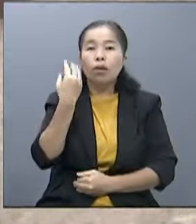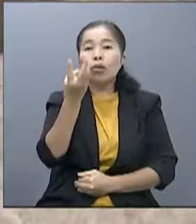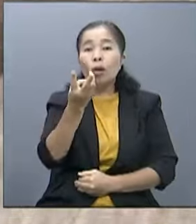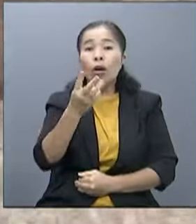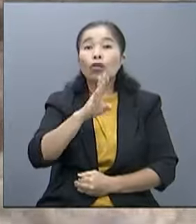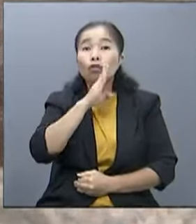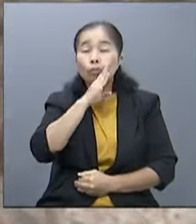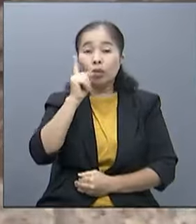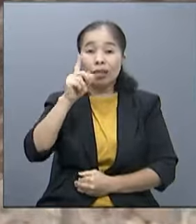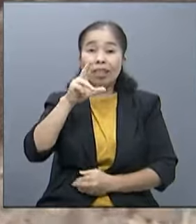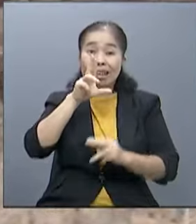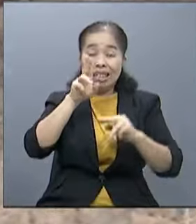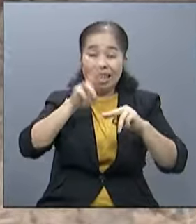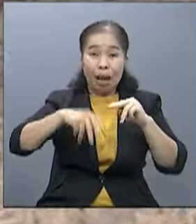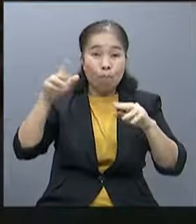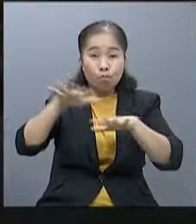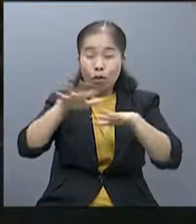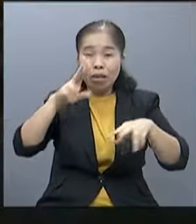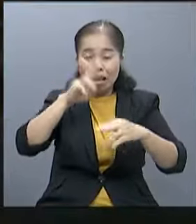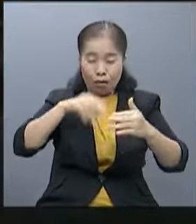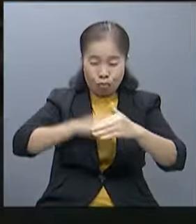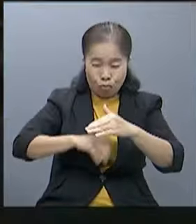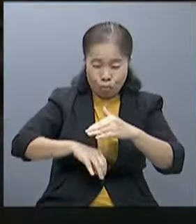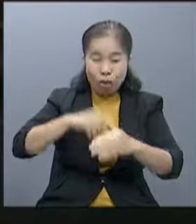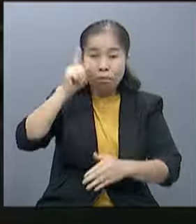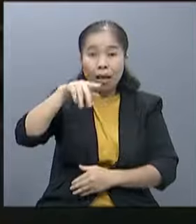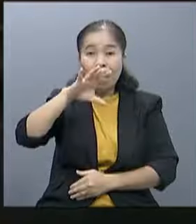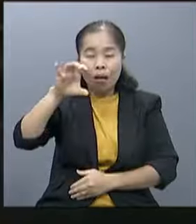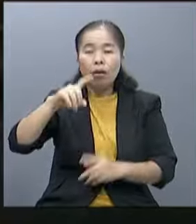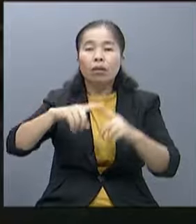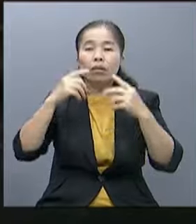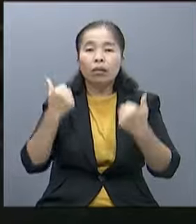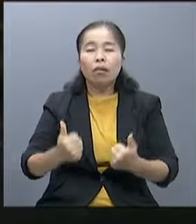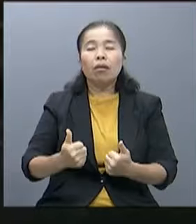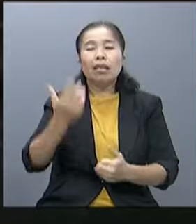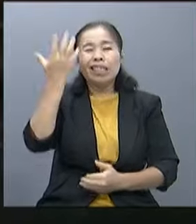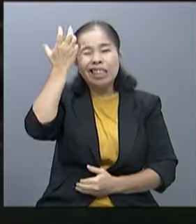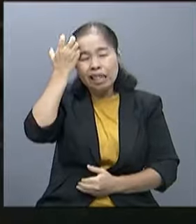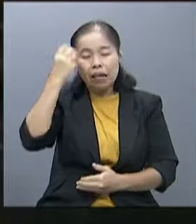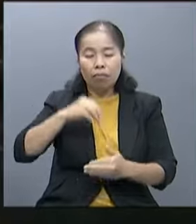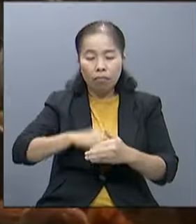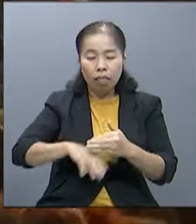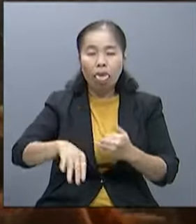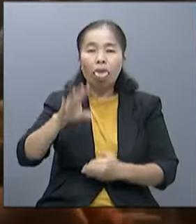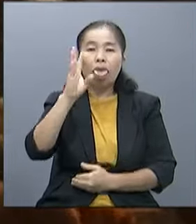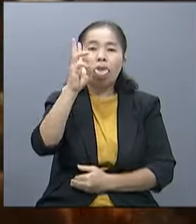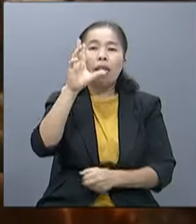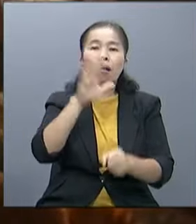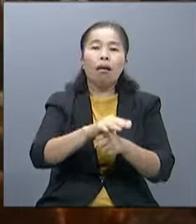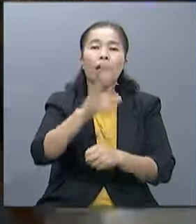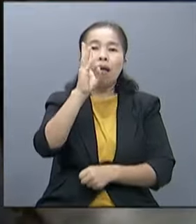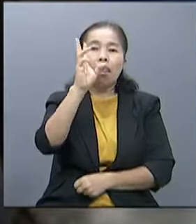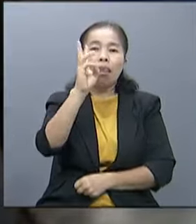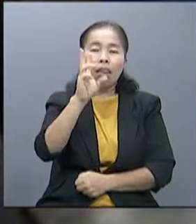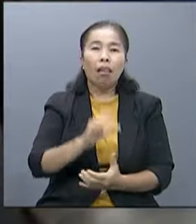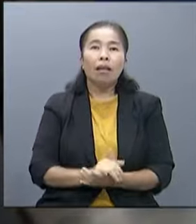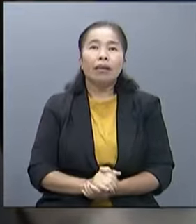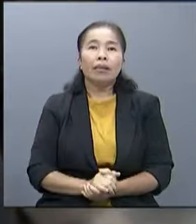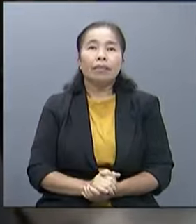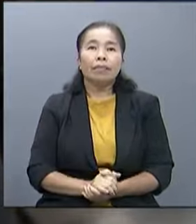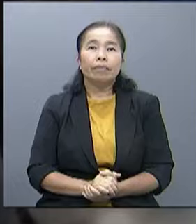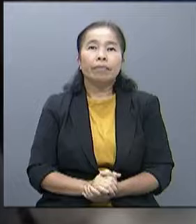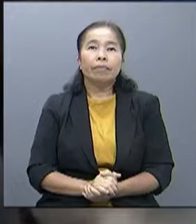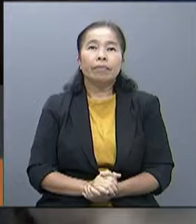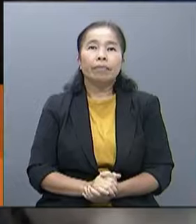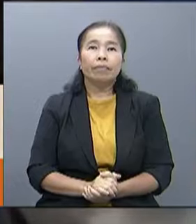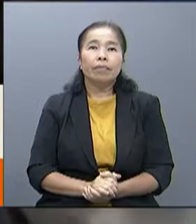จะได้ไม่ต่ำกว่า 1,500 ฟองแต่ในช่วงนี้เหลือเพียงแค่600ฟองเท่านั้นค่ะ ปกติอ่ะมันก็